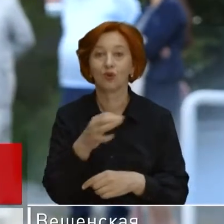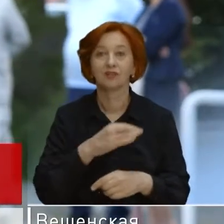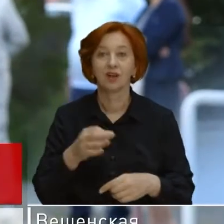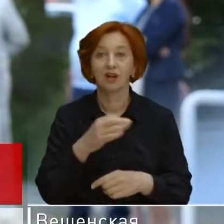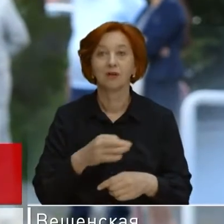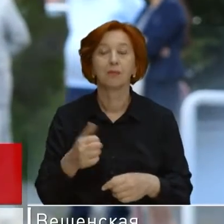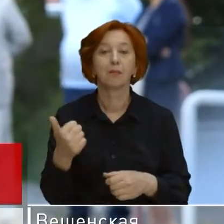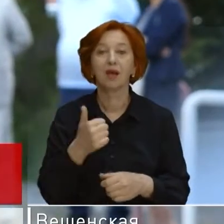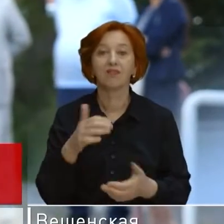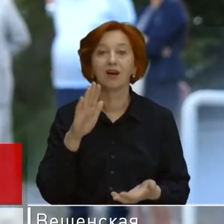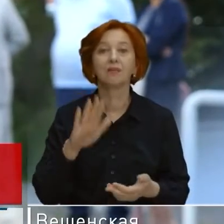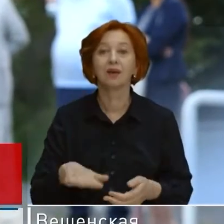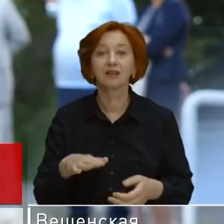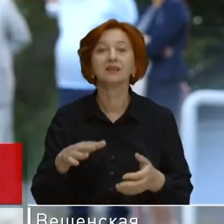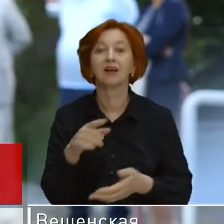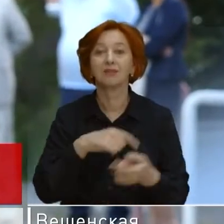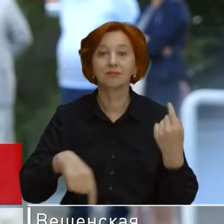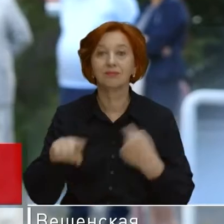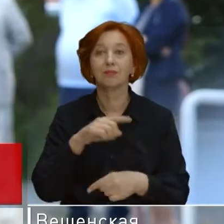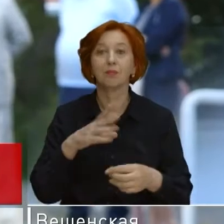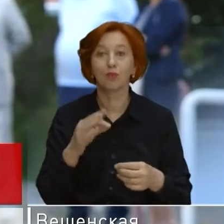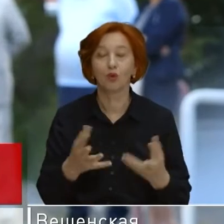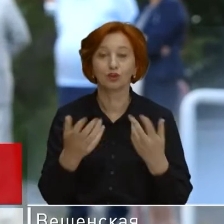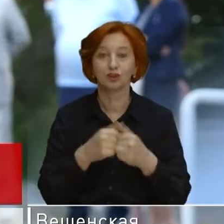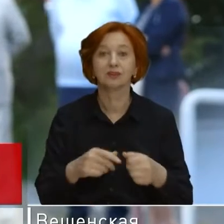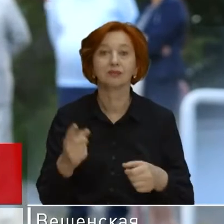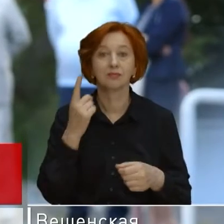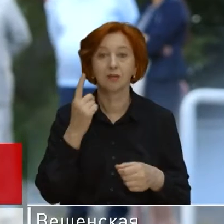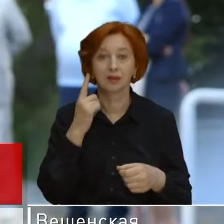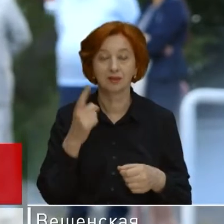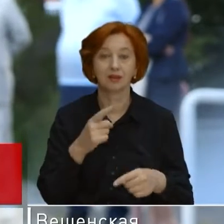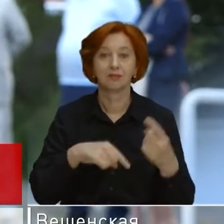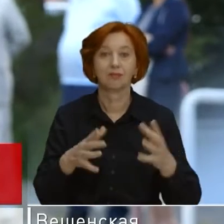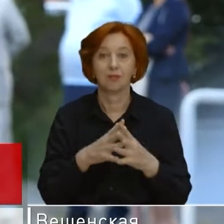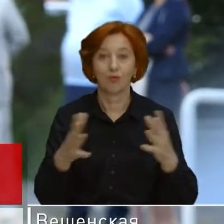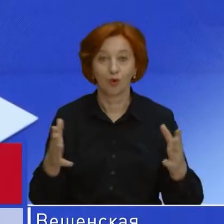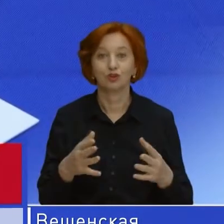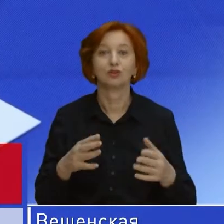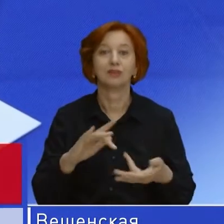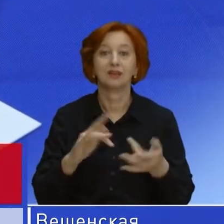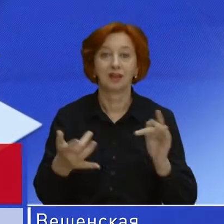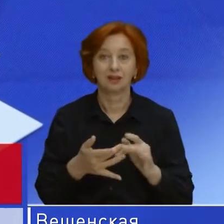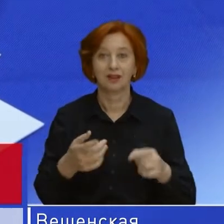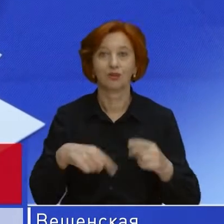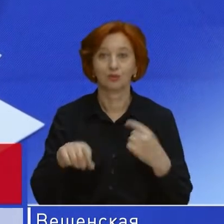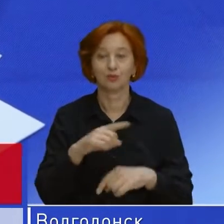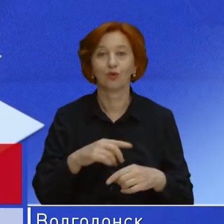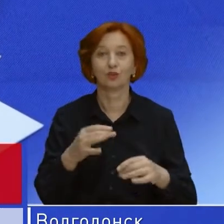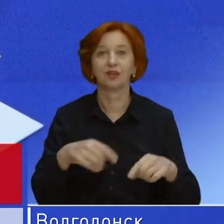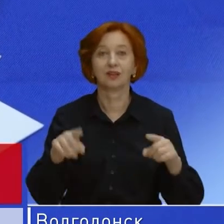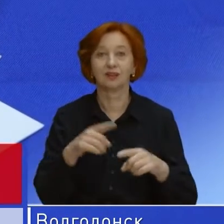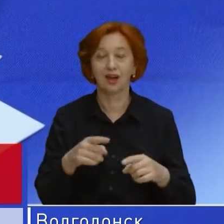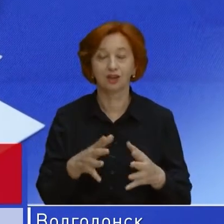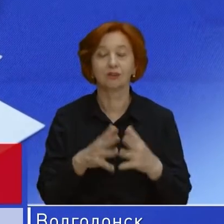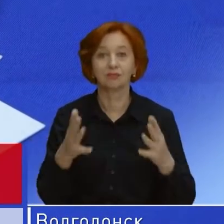и занимает первое место в Южном федеральном округе по числу абонентов доступа к широкополосному интернету. Также